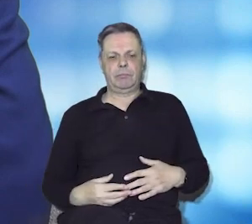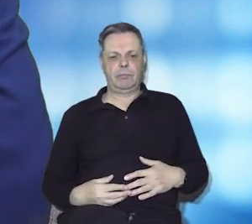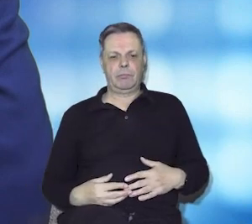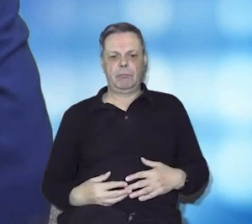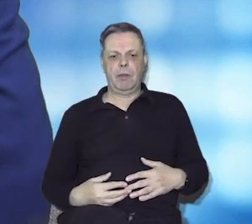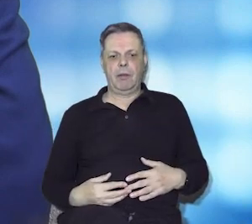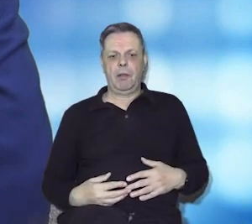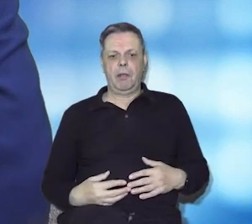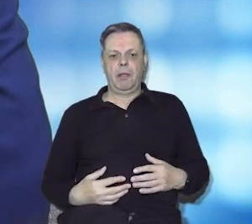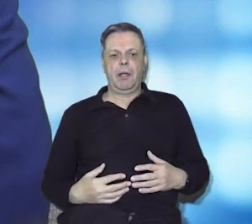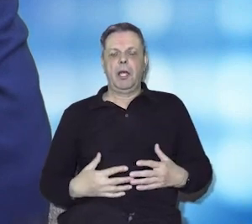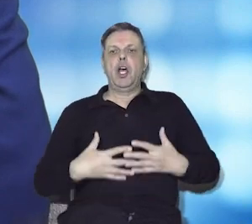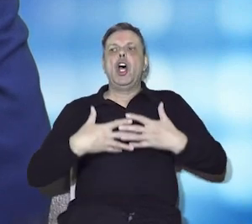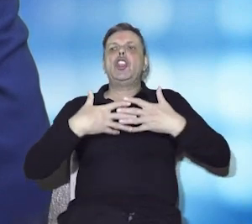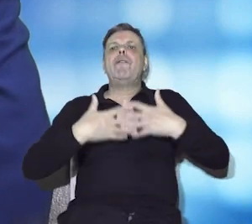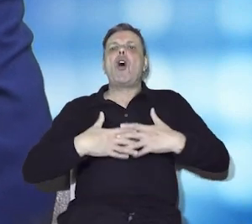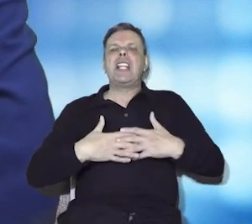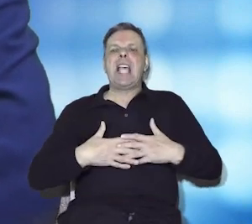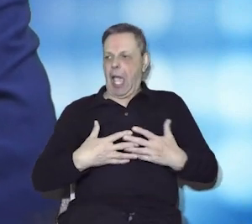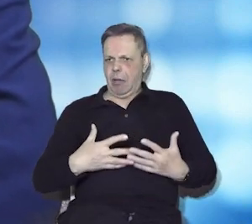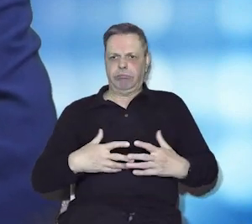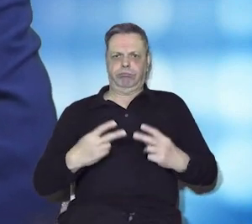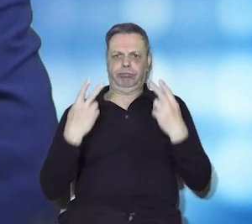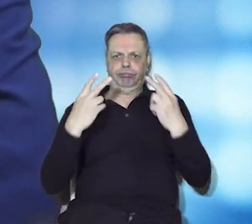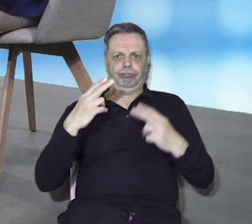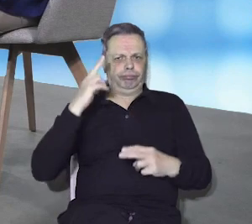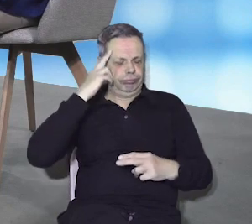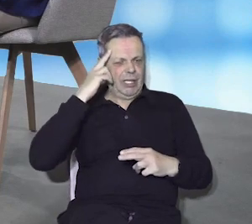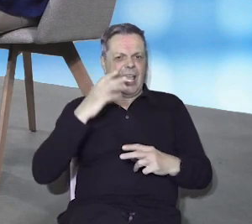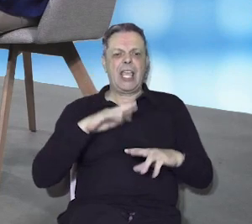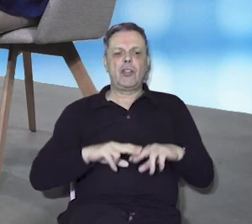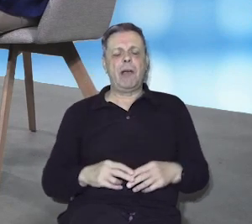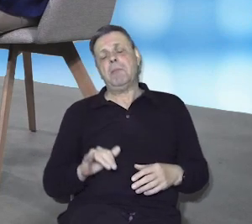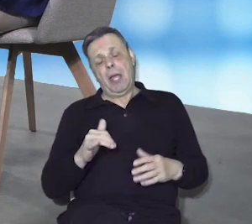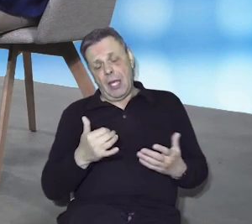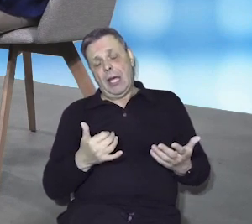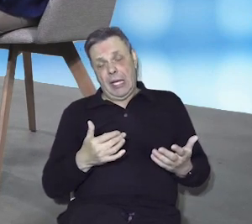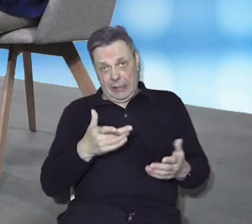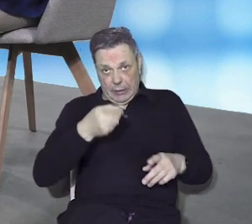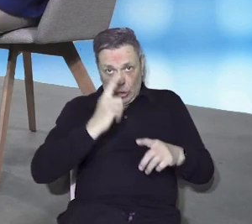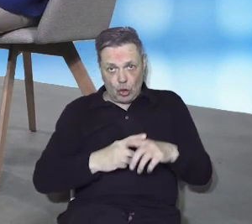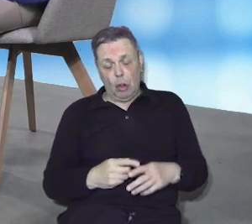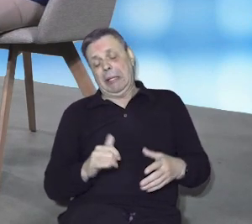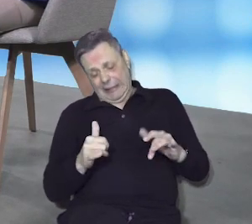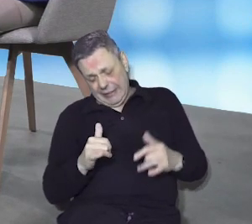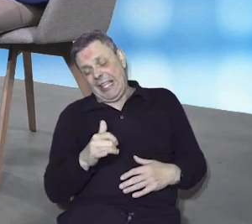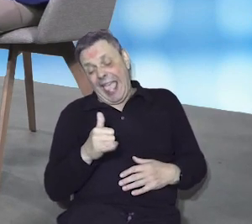Tvornica hitova. Skoro. Je li to tako? Pa tako nešto, da. Dobar dan, dobro vi došli u